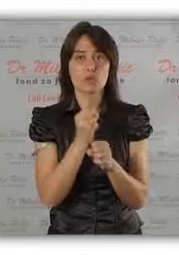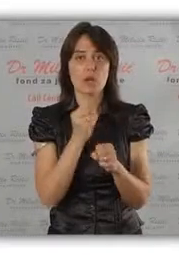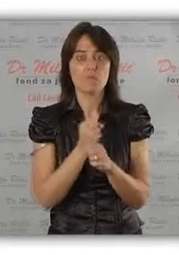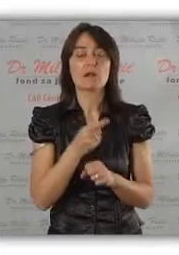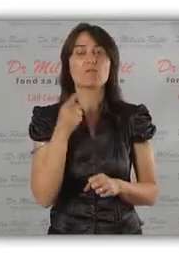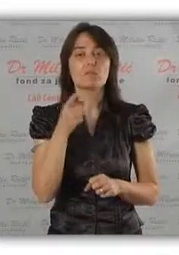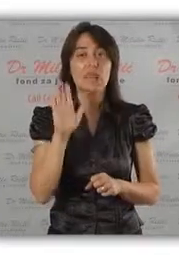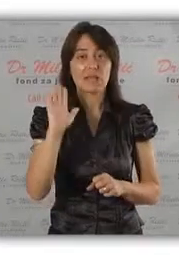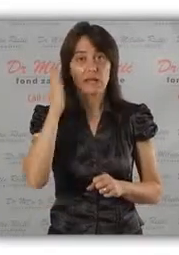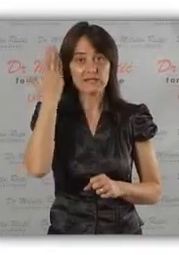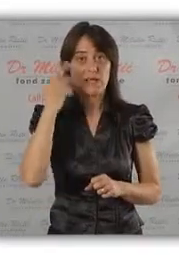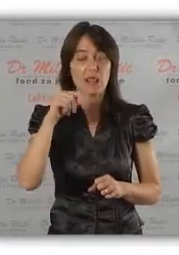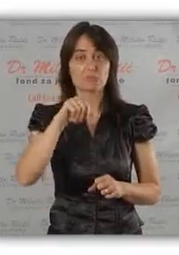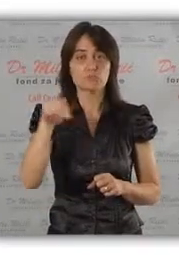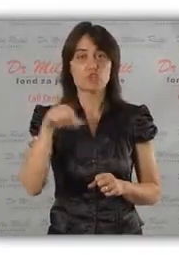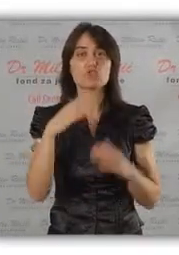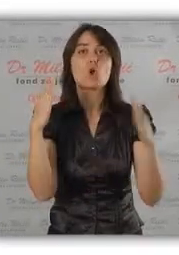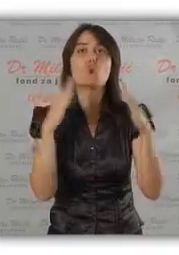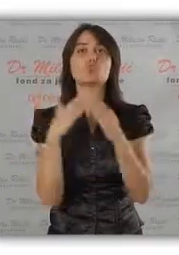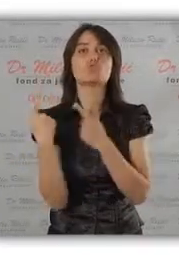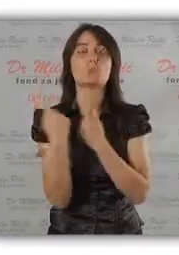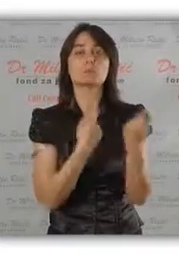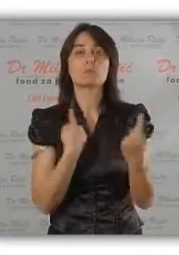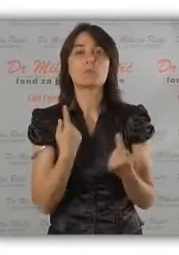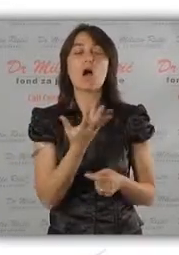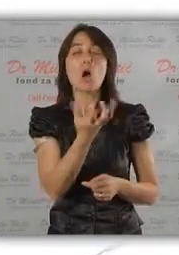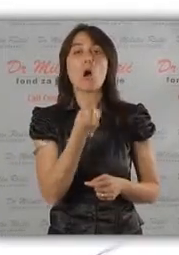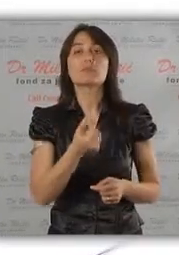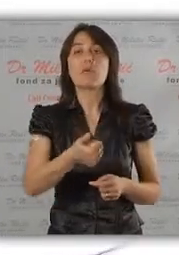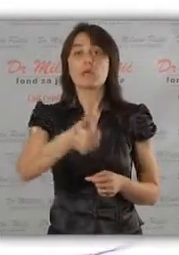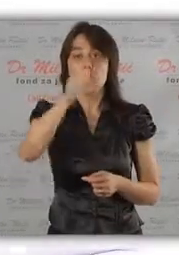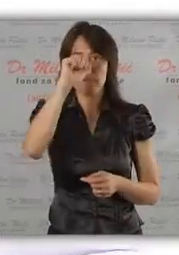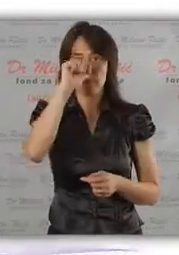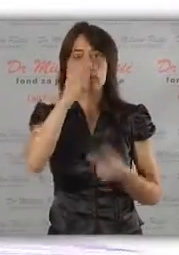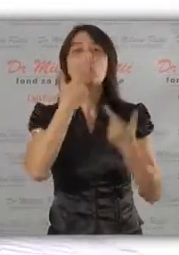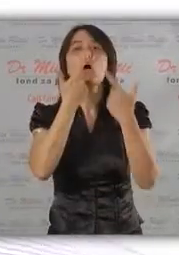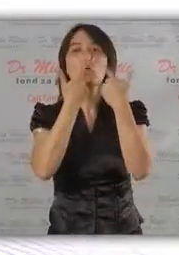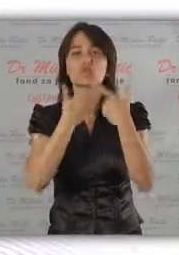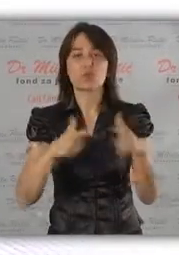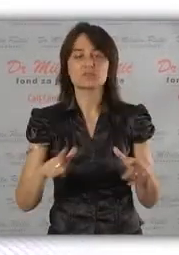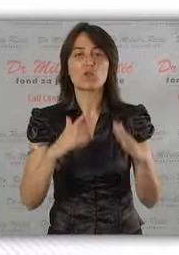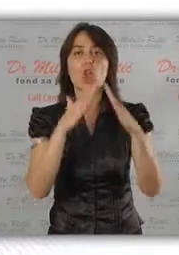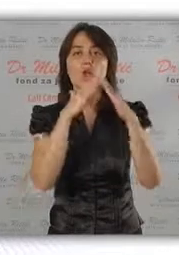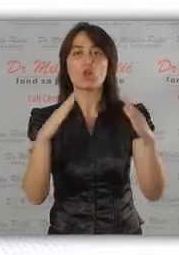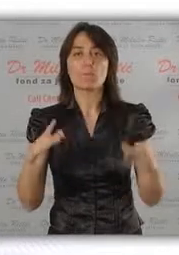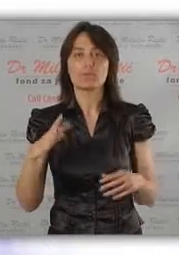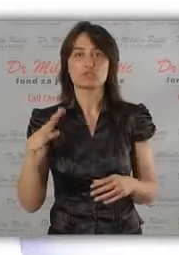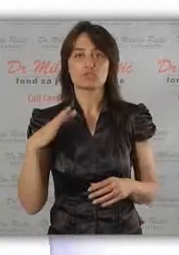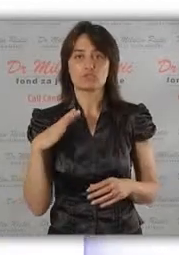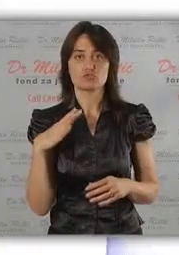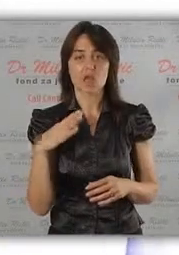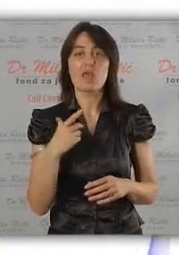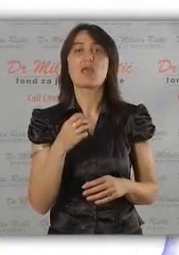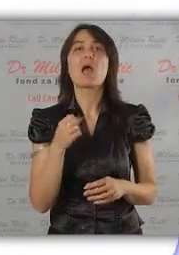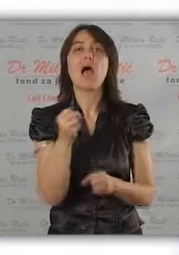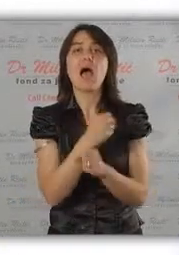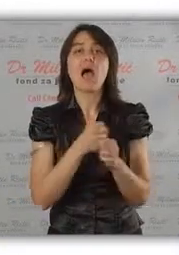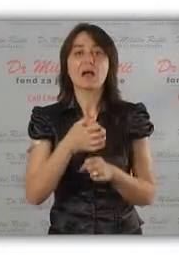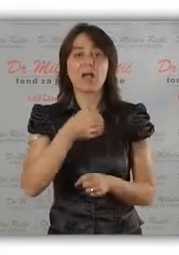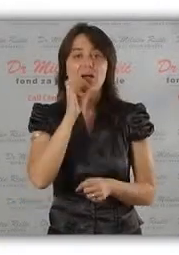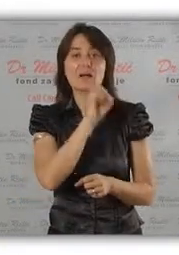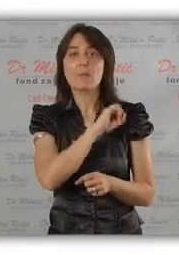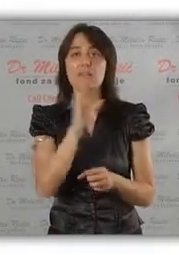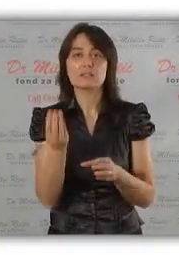od bezglutenskog brašna sa tim kristalnim šećerom u kućnim uslovima. Od napitaka dozvoljen je znači